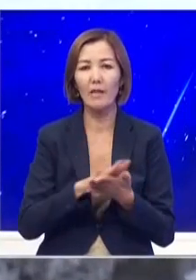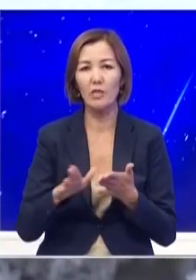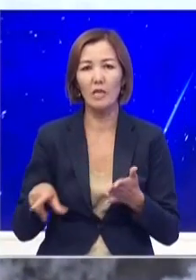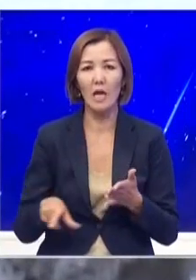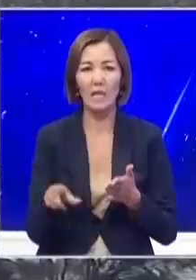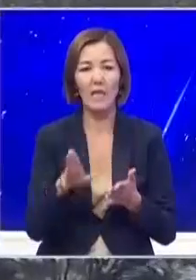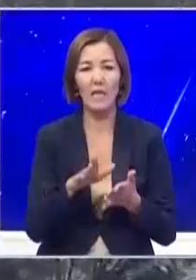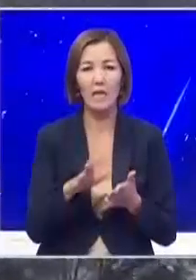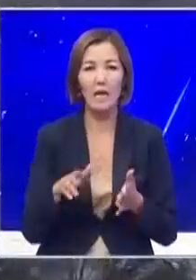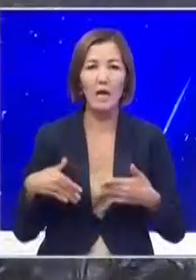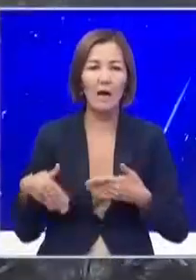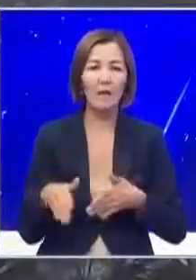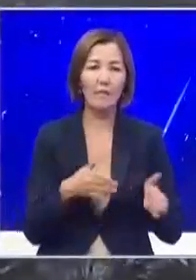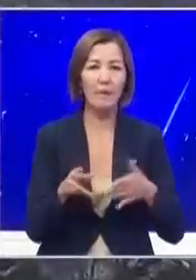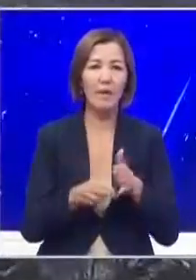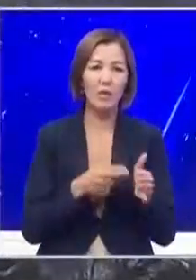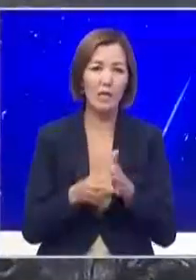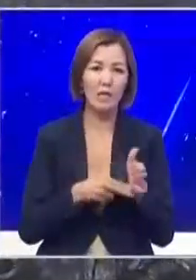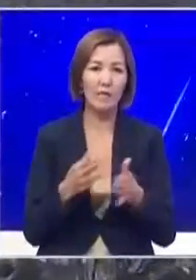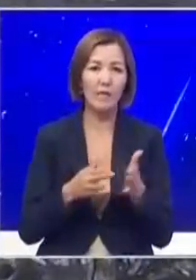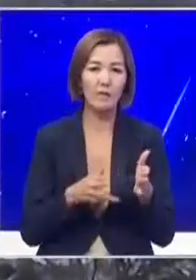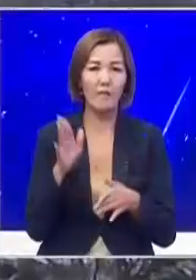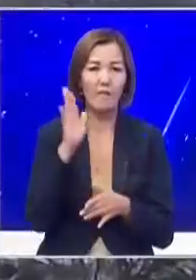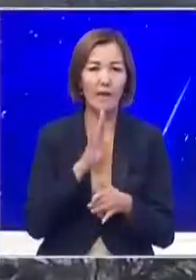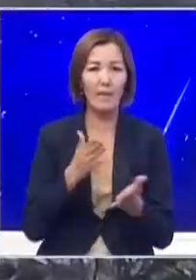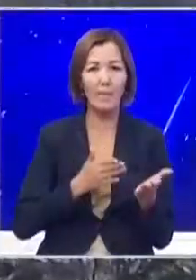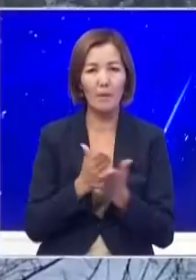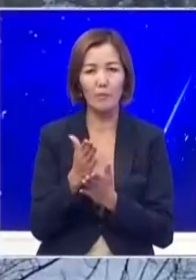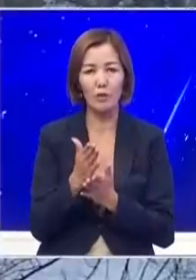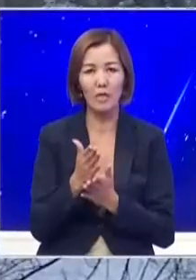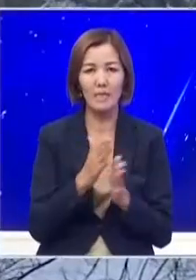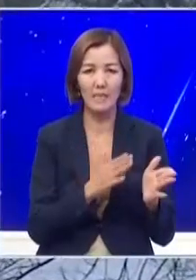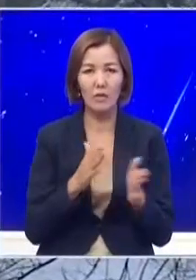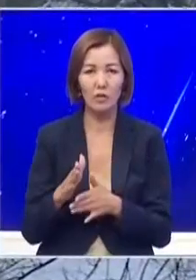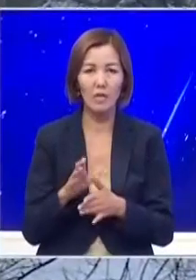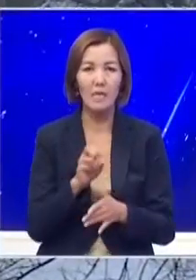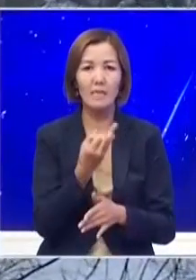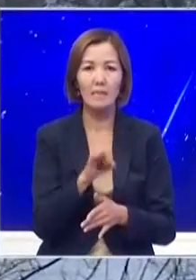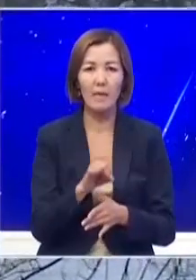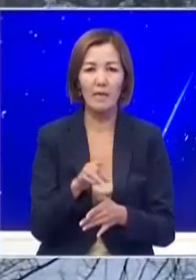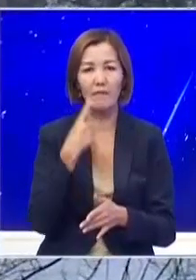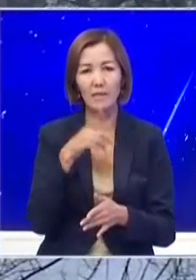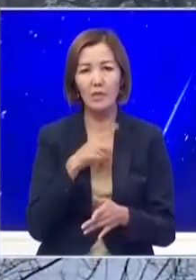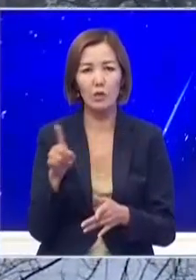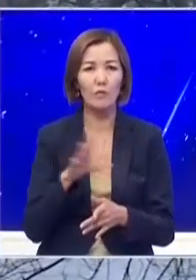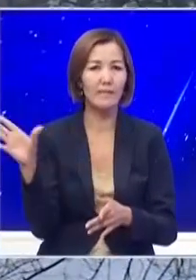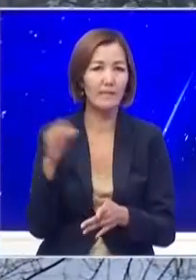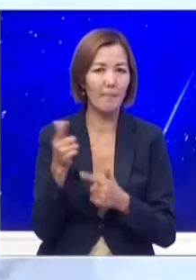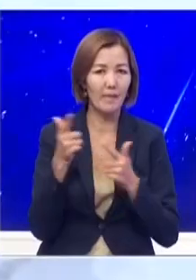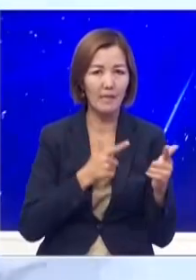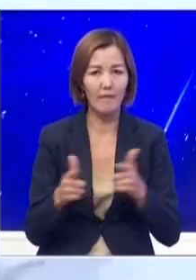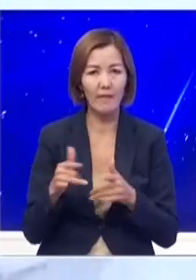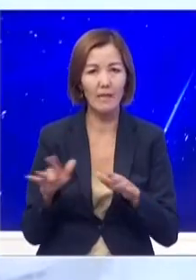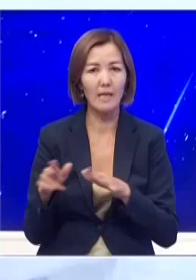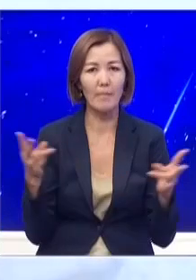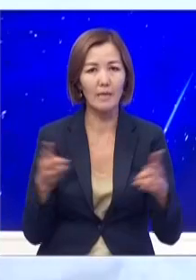каналы, арыки, автомобильные и железнодорожные водопропускные сооружения. Алихан Смаилов подчеркнул, что все подготовительные